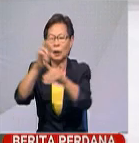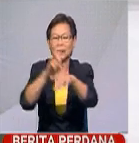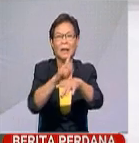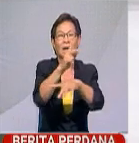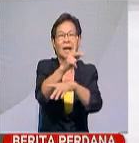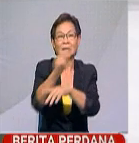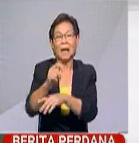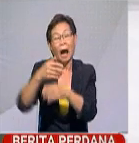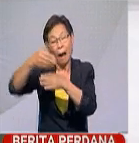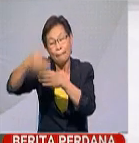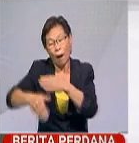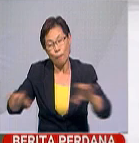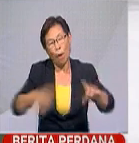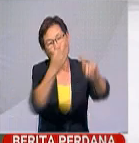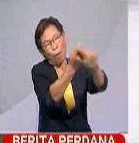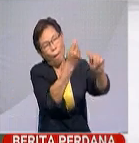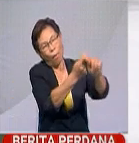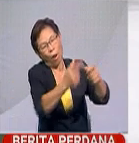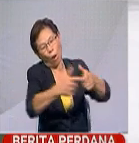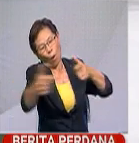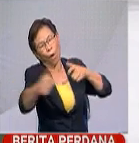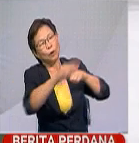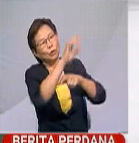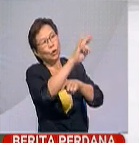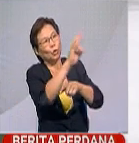Tinggi. Ya, selepas pembinaan kawasan seluas